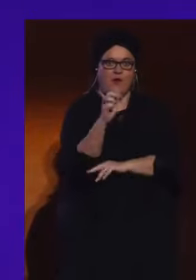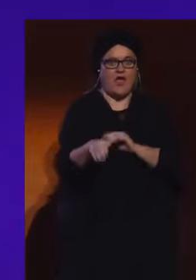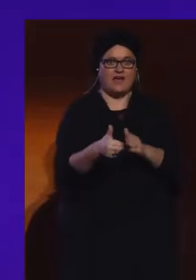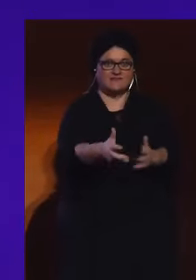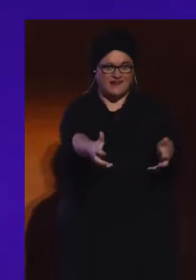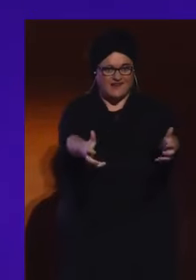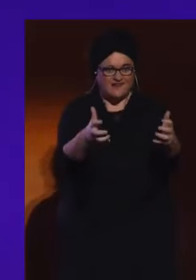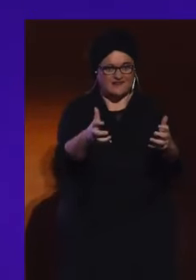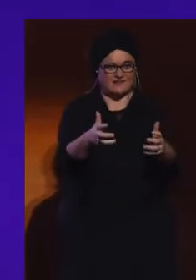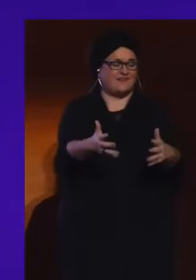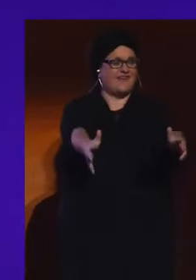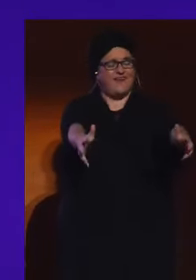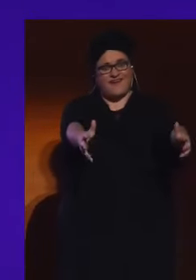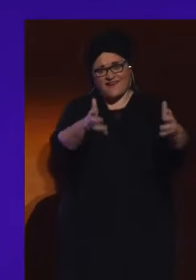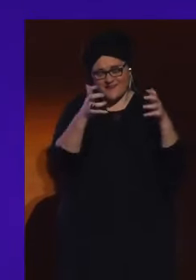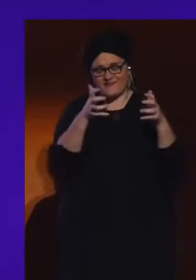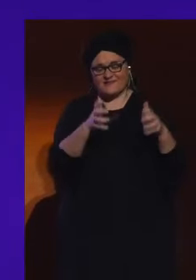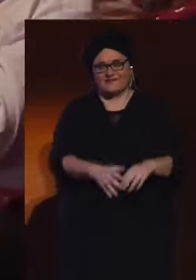irabaztea. Irabaztea.